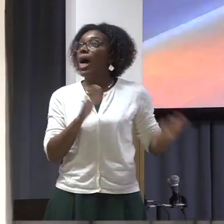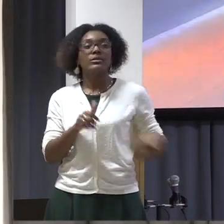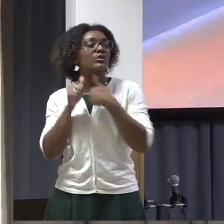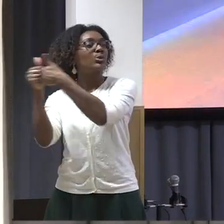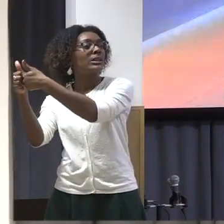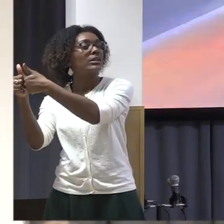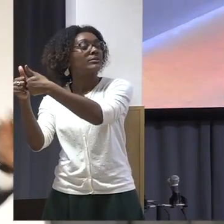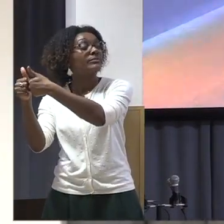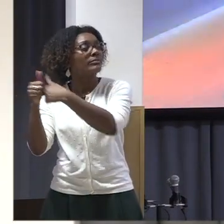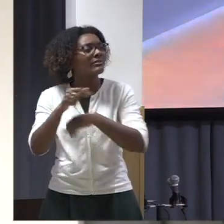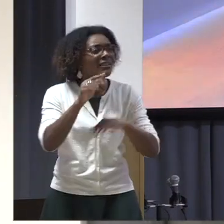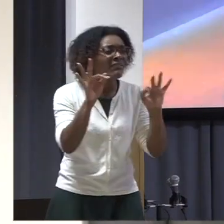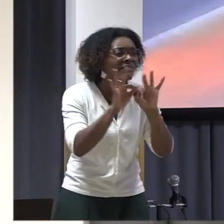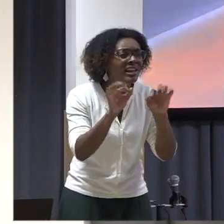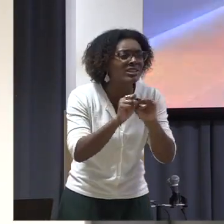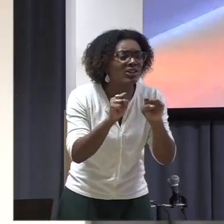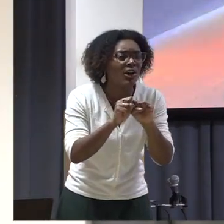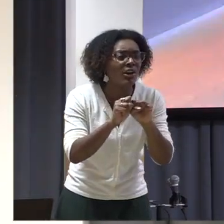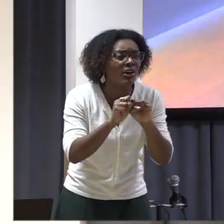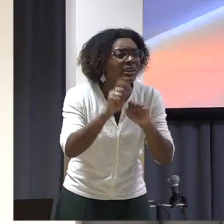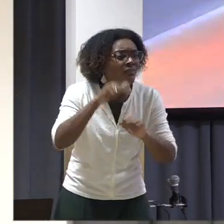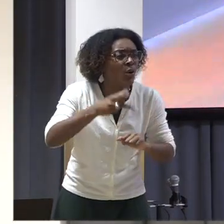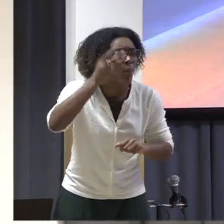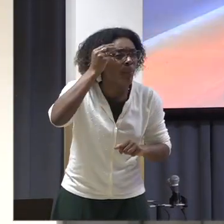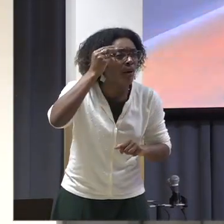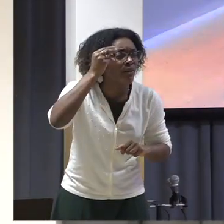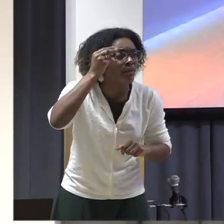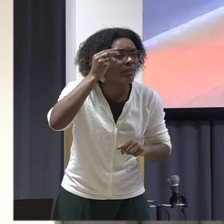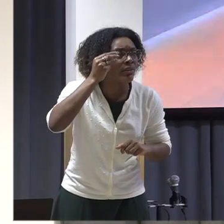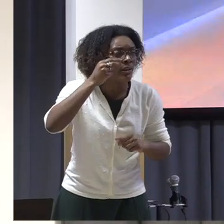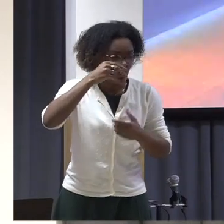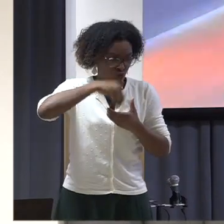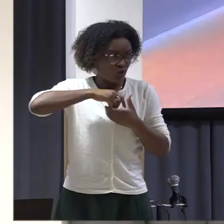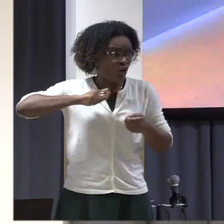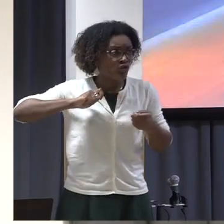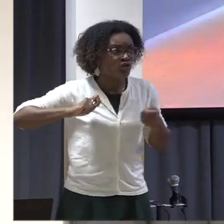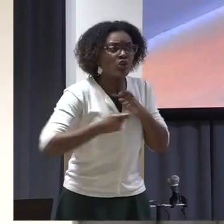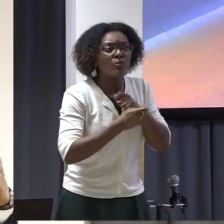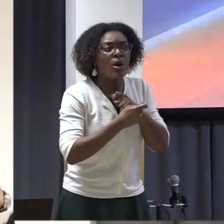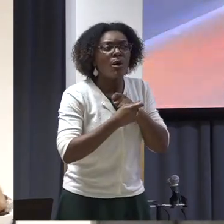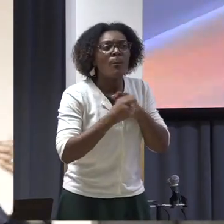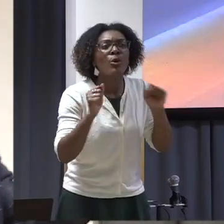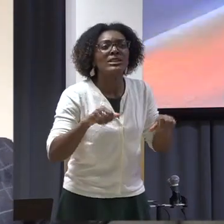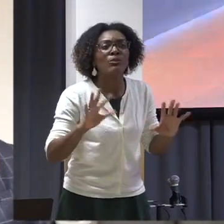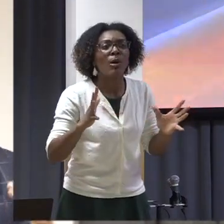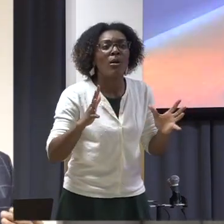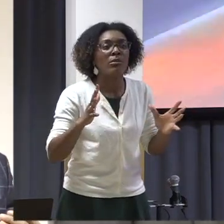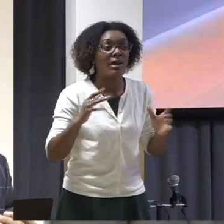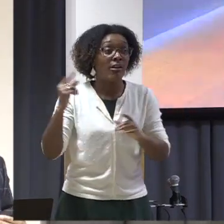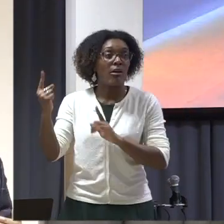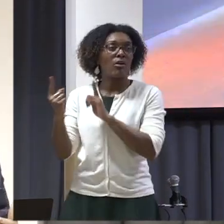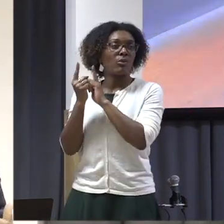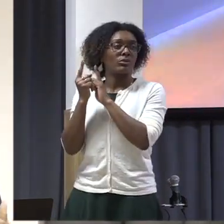ce qui va provoquer le changement durable et véritable dans notre vie c'est la rencontre avec le